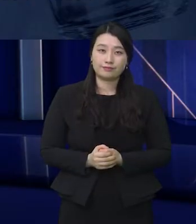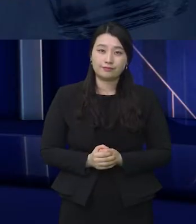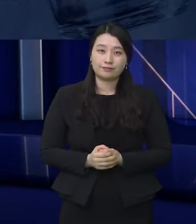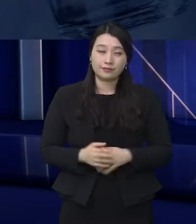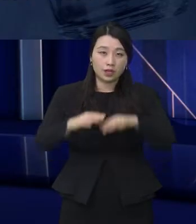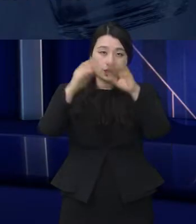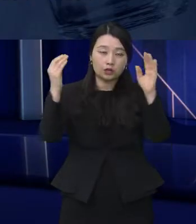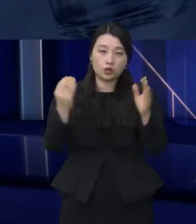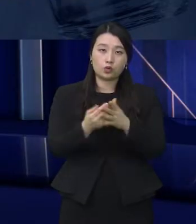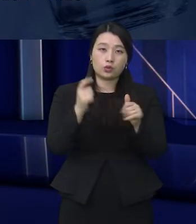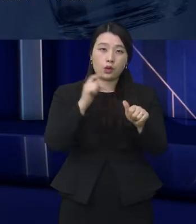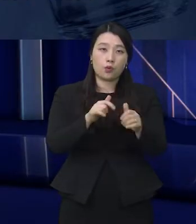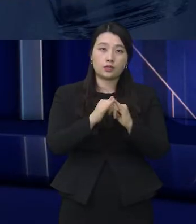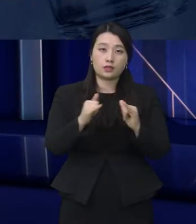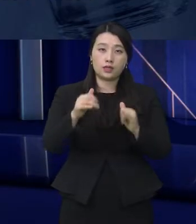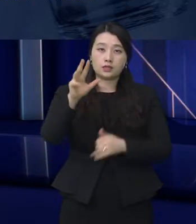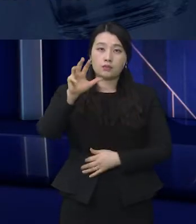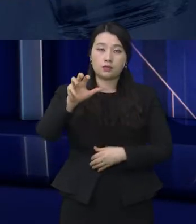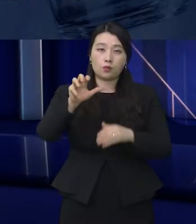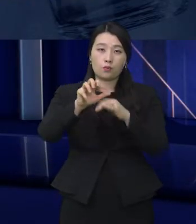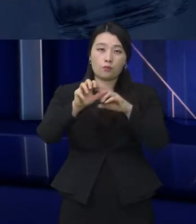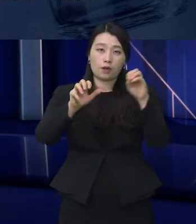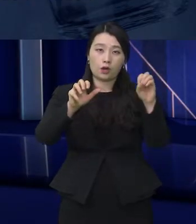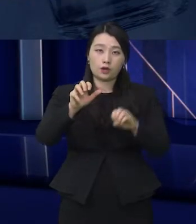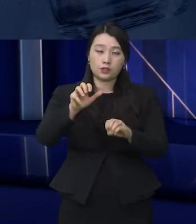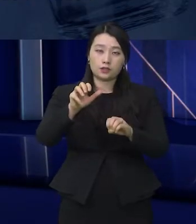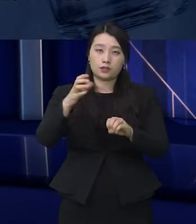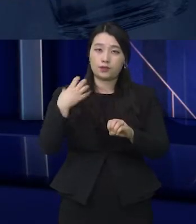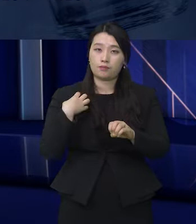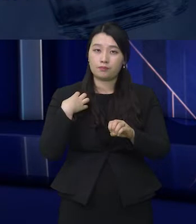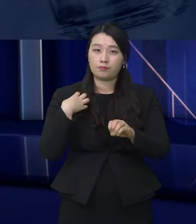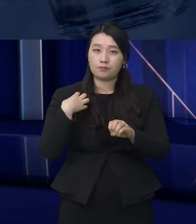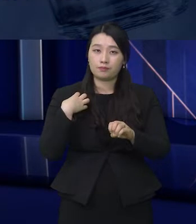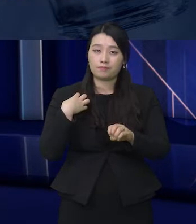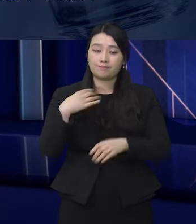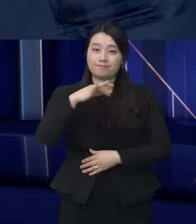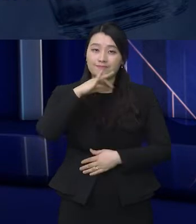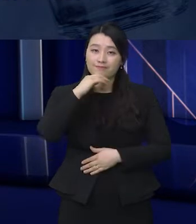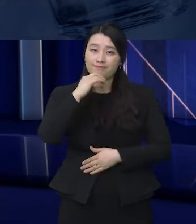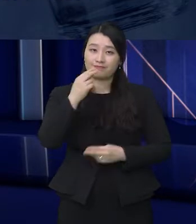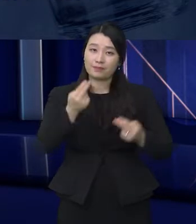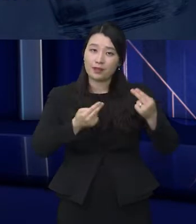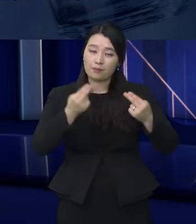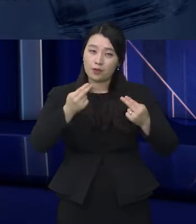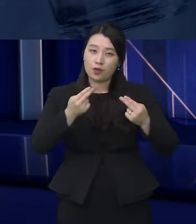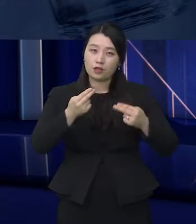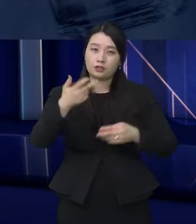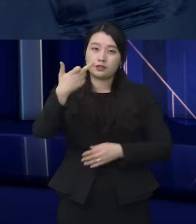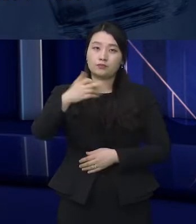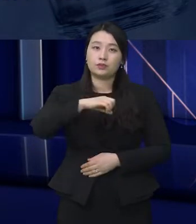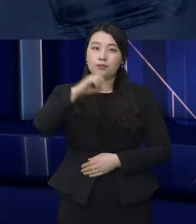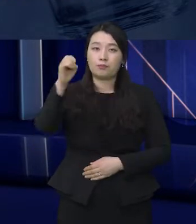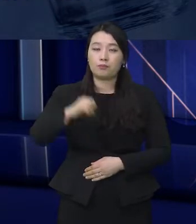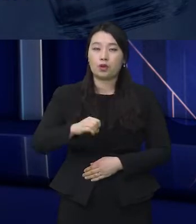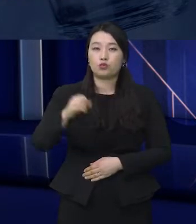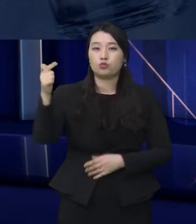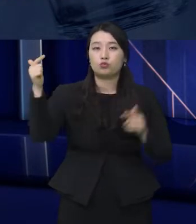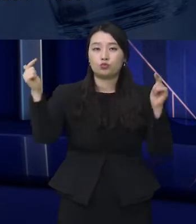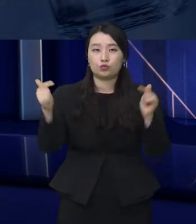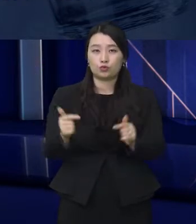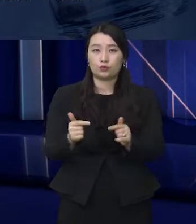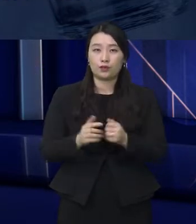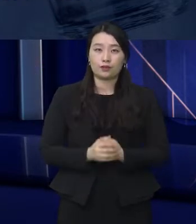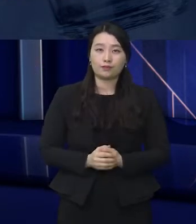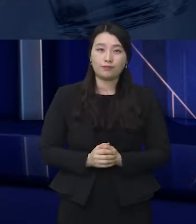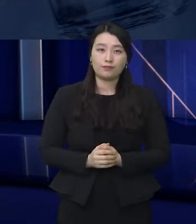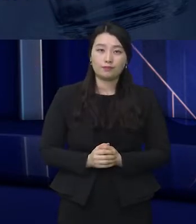전체 확진 자 의 35% 를 차지했던 해당 연령층 비율은 17% 내외로 떨어졌습니다